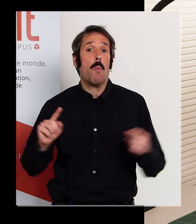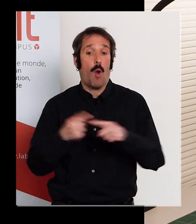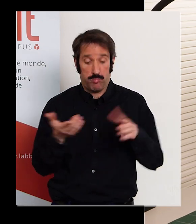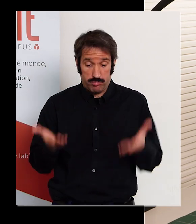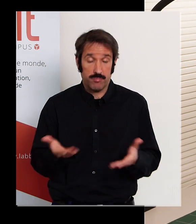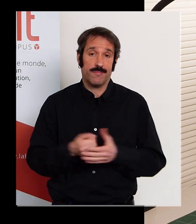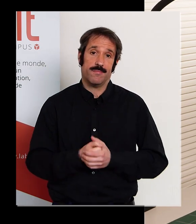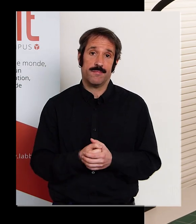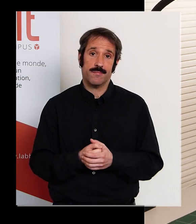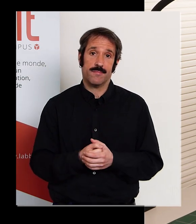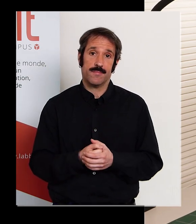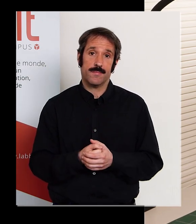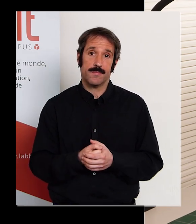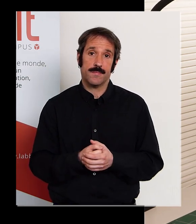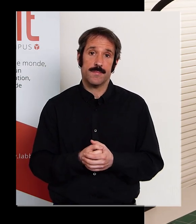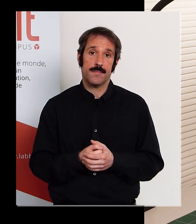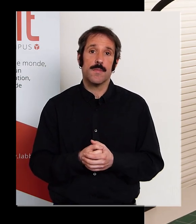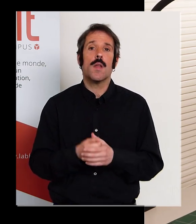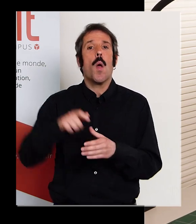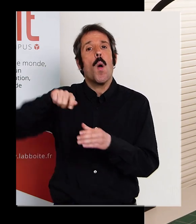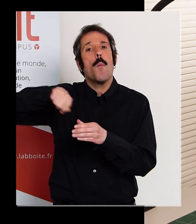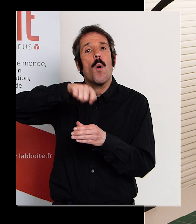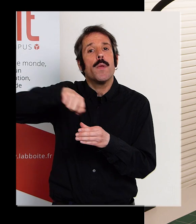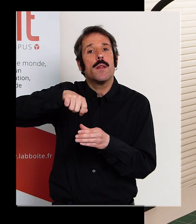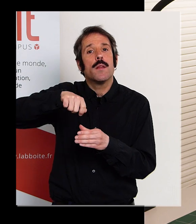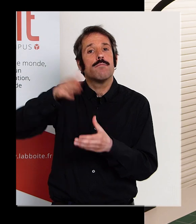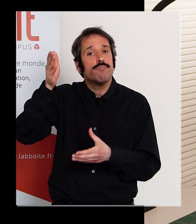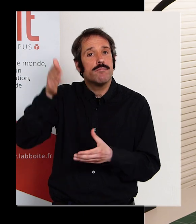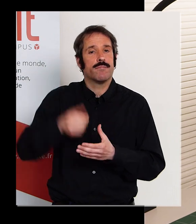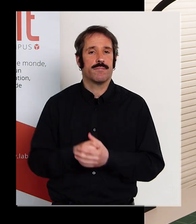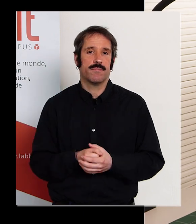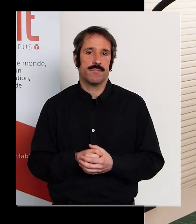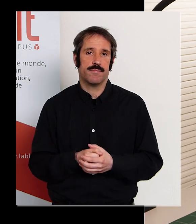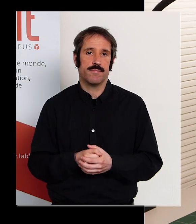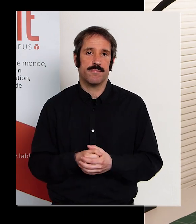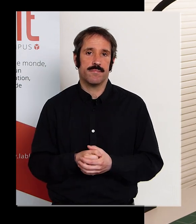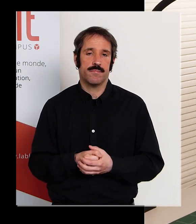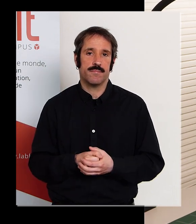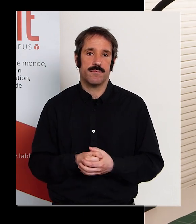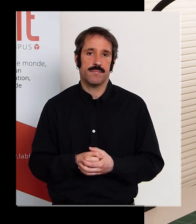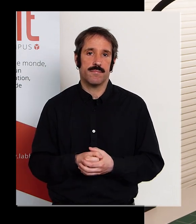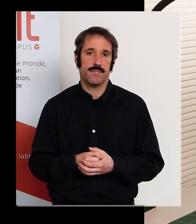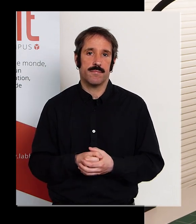rouge qui est toujours représenté sur le plan ici. Nous prenons la bobine, ici présente.